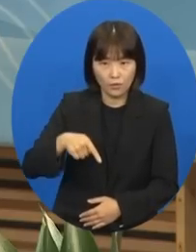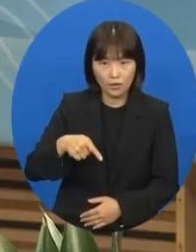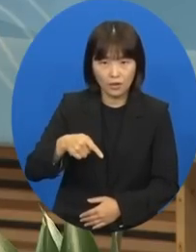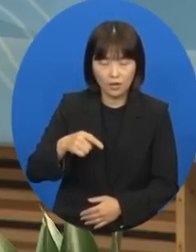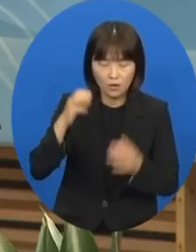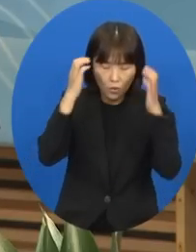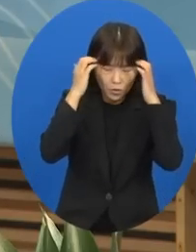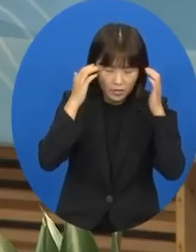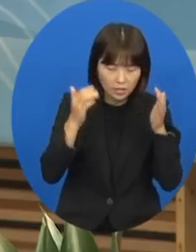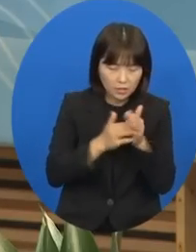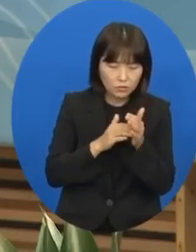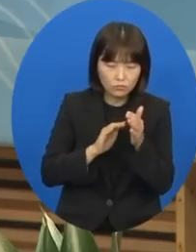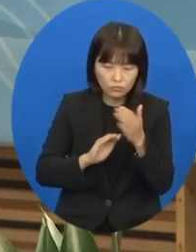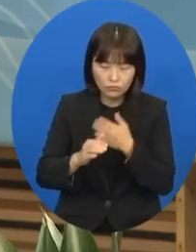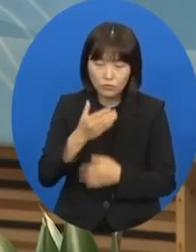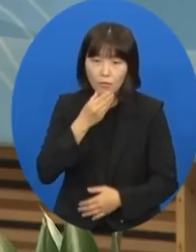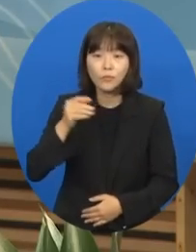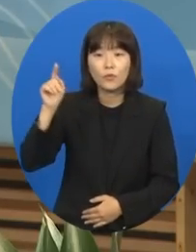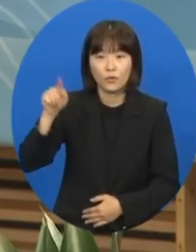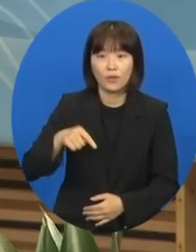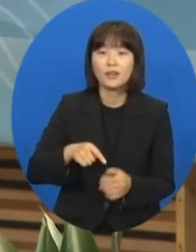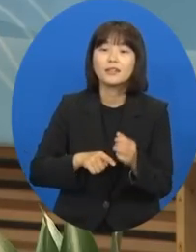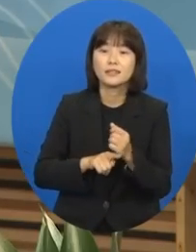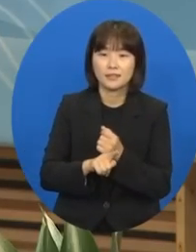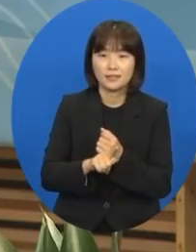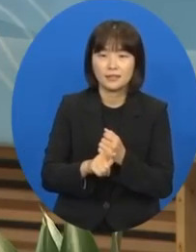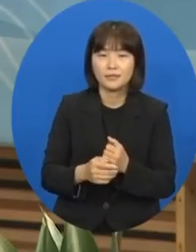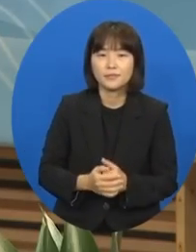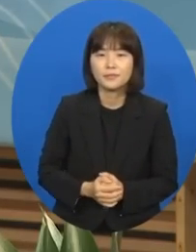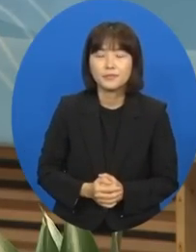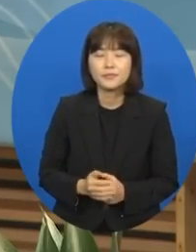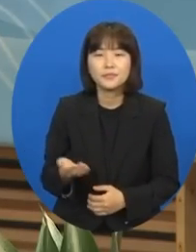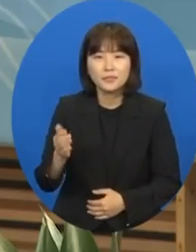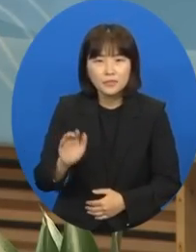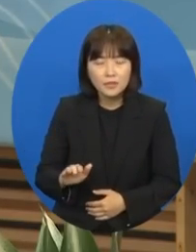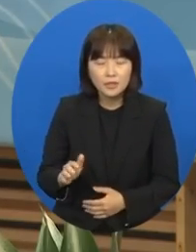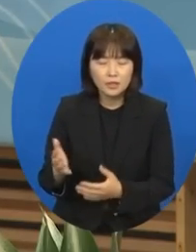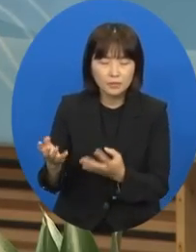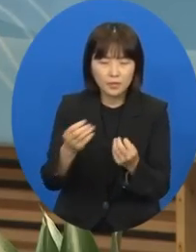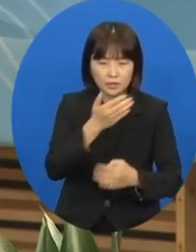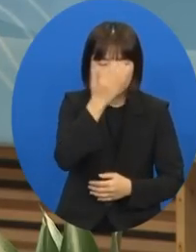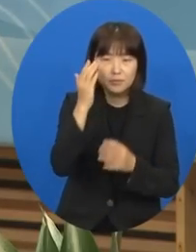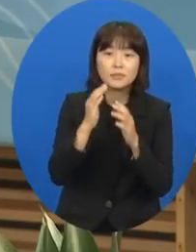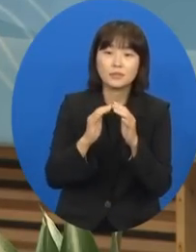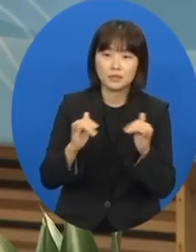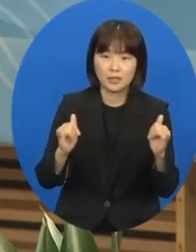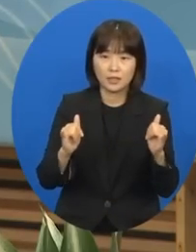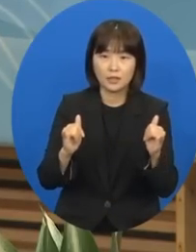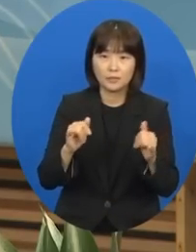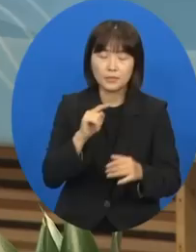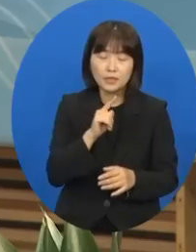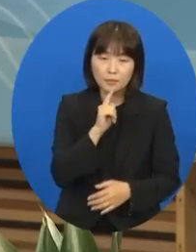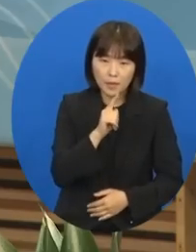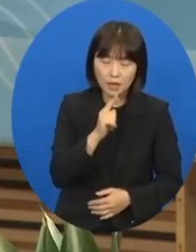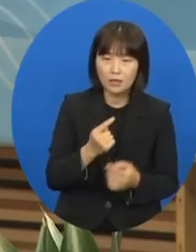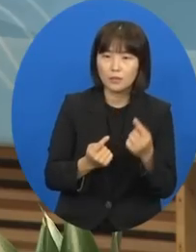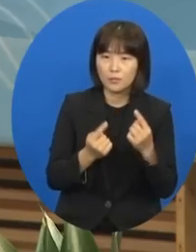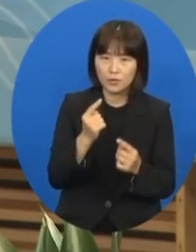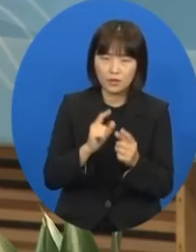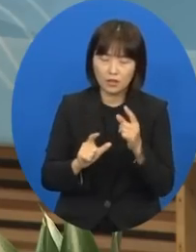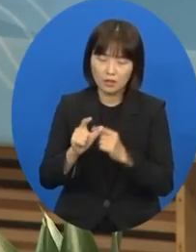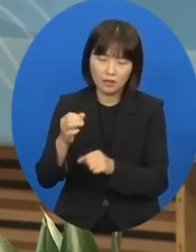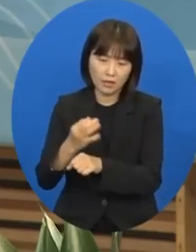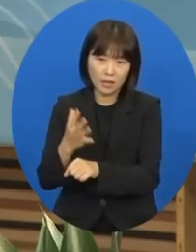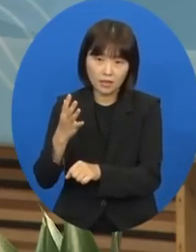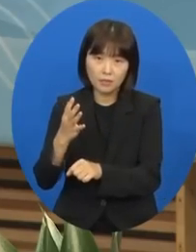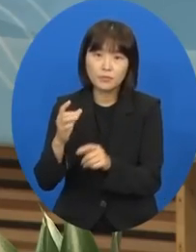고생 끝에 행복이 온다라는 뜻이죠. 근데 꽤 많은 젊은이들이 이 사자성어보다는 아주 간편한